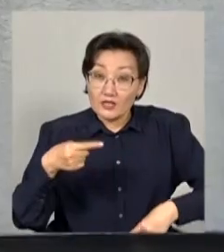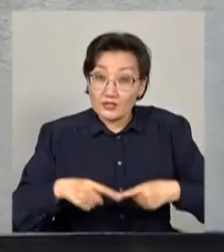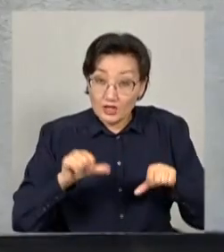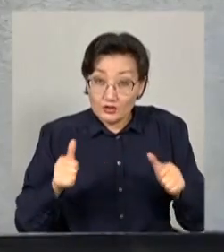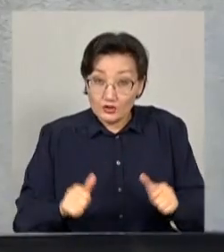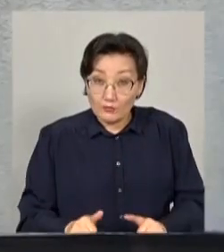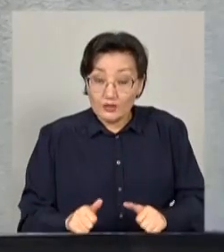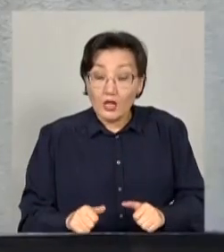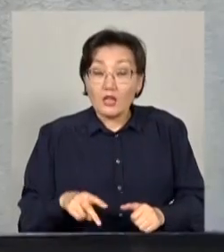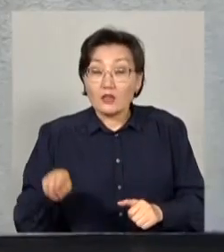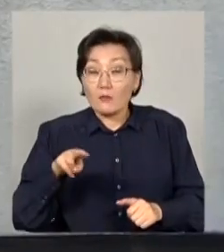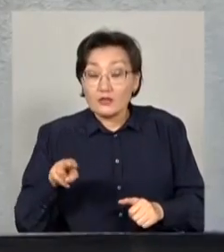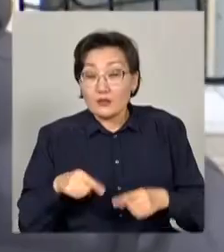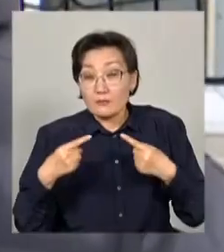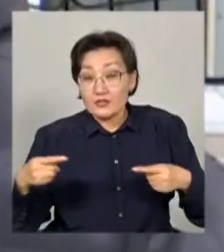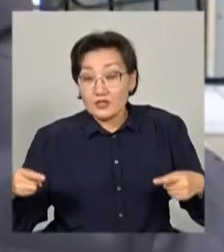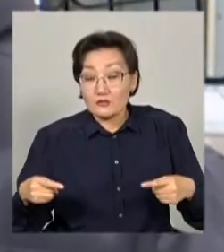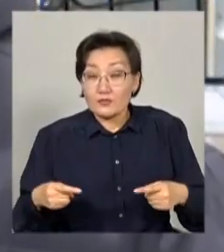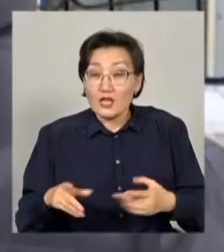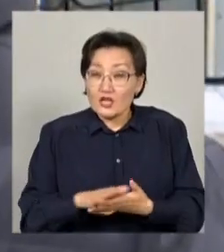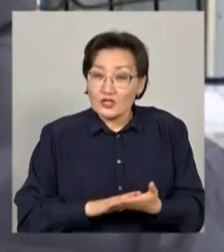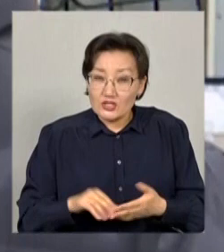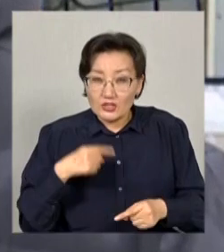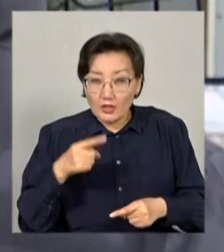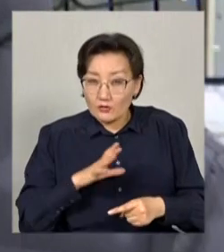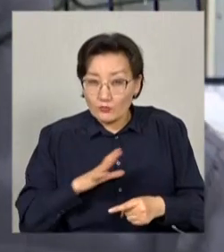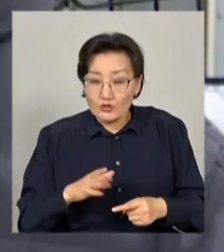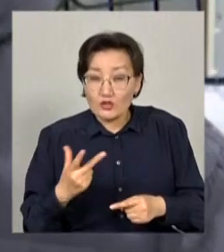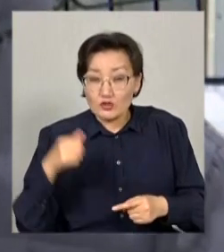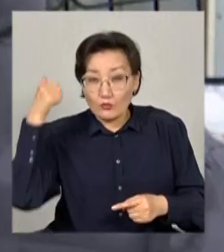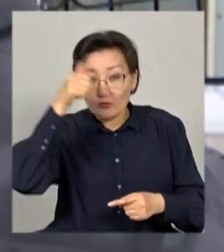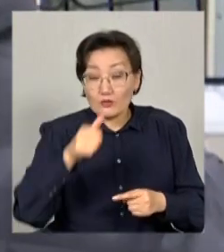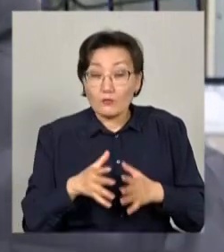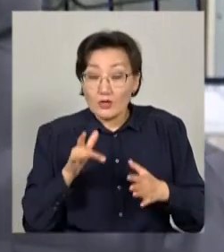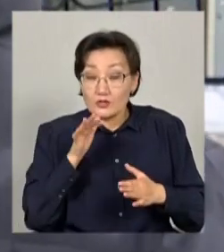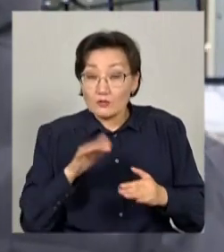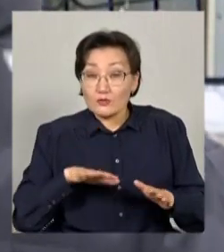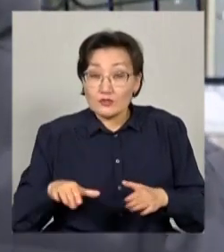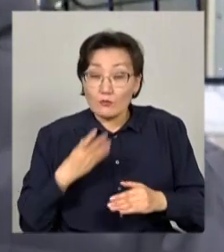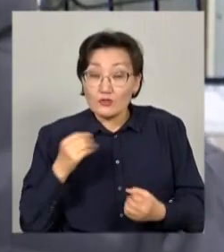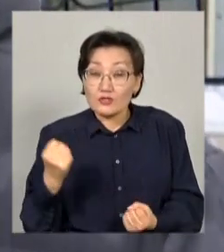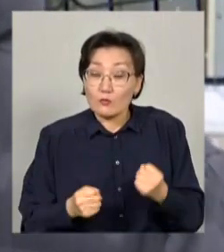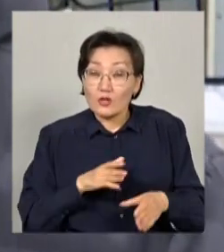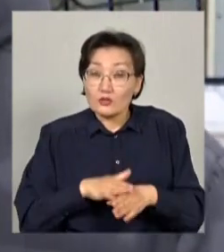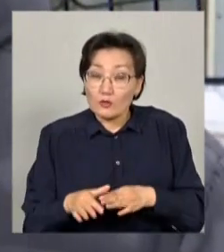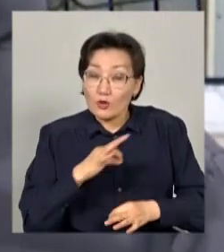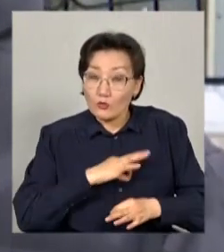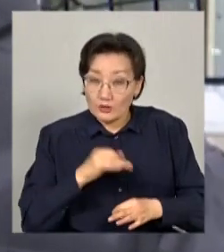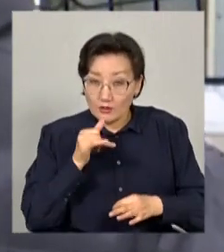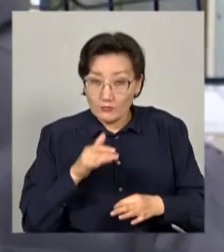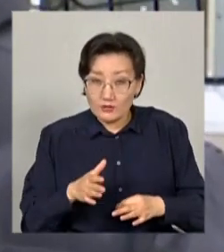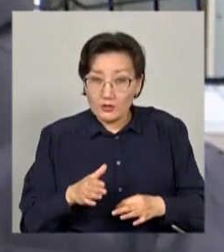рәсімделді. Яғни ломбард немесе басқа нәрсе туралы ештеңе айтылмады. 3 жылдан астам уақыт өтті. Біз өз мүлкімізді толықтай қолдана алмай